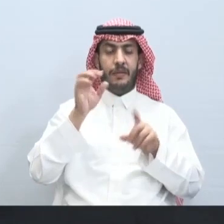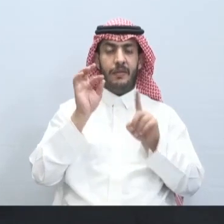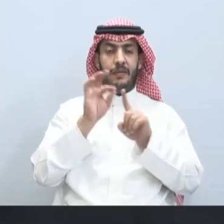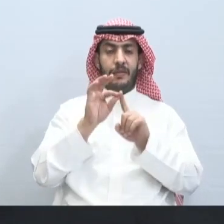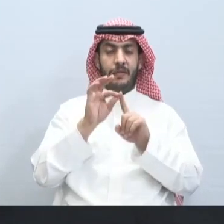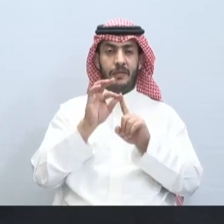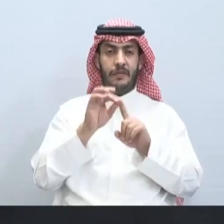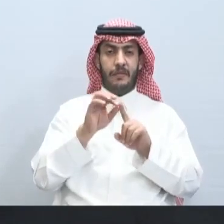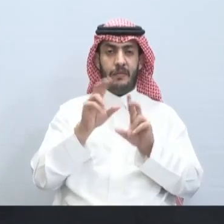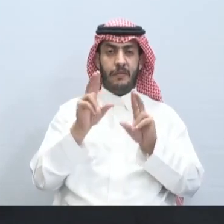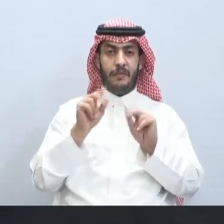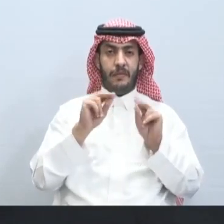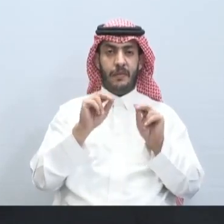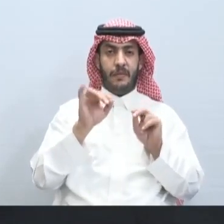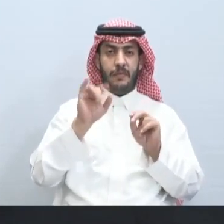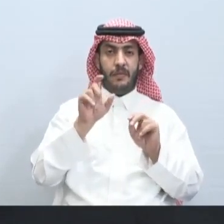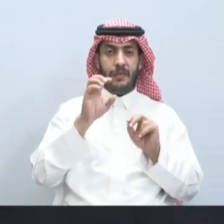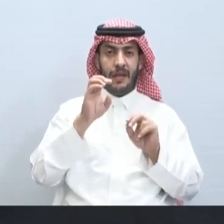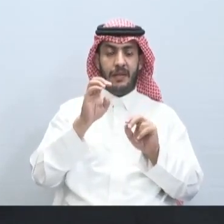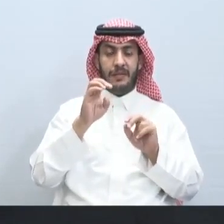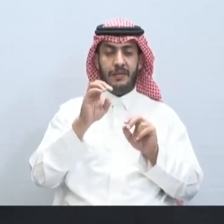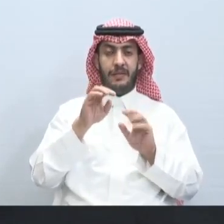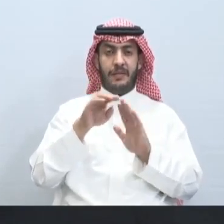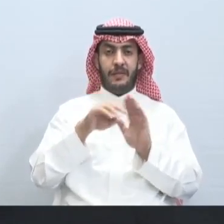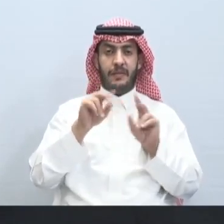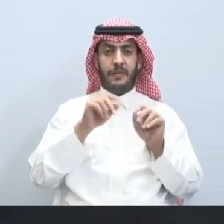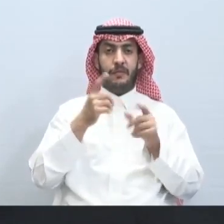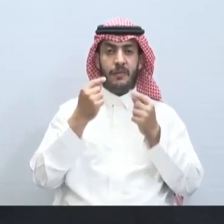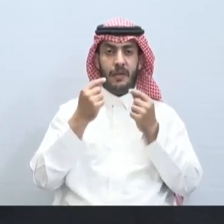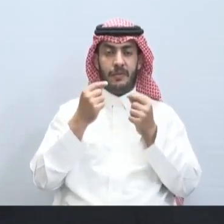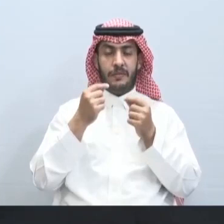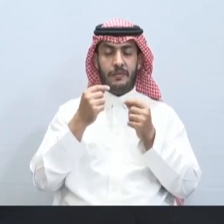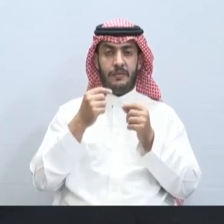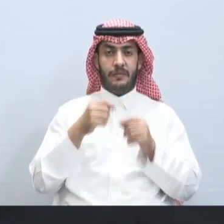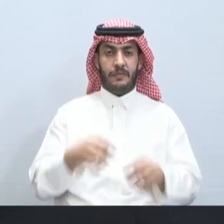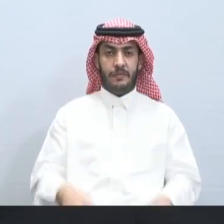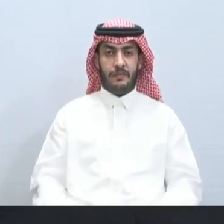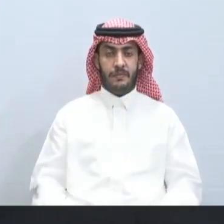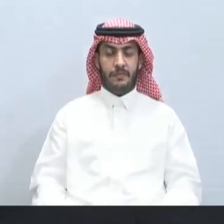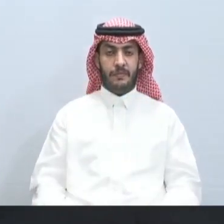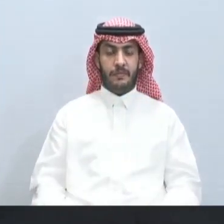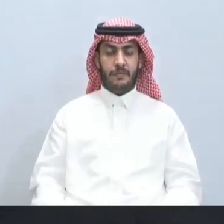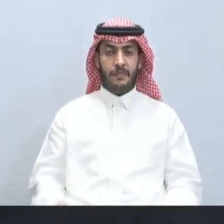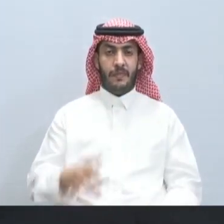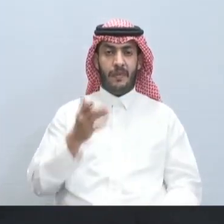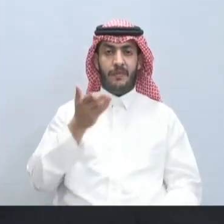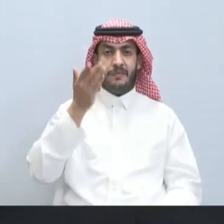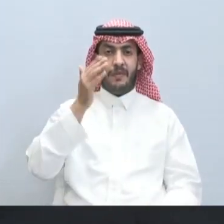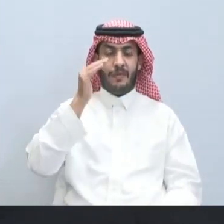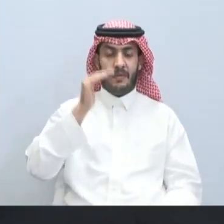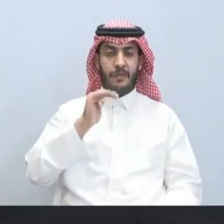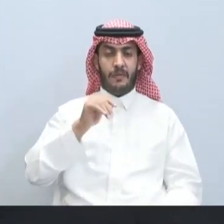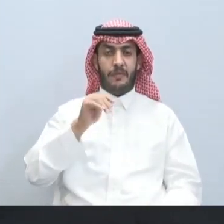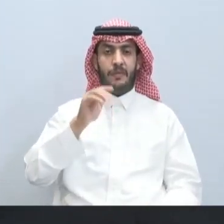ايضا مثلا المنتجات بناء على الجوده هنالك منتجات جودتها عاليه او جودتها منخفضه بناء على الطلب في